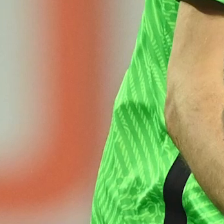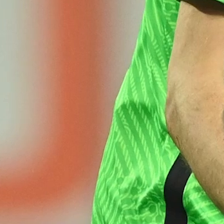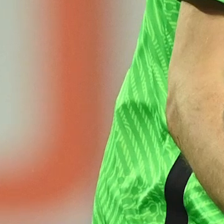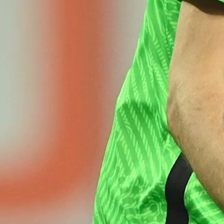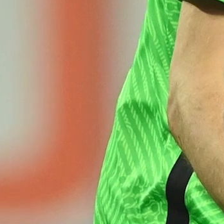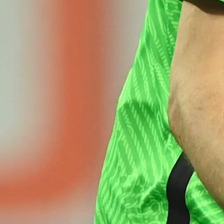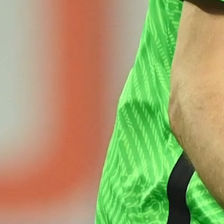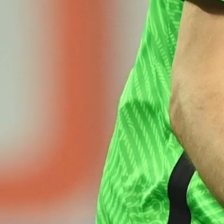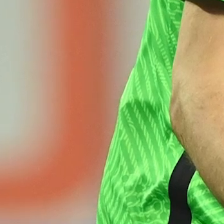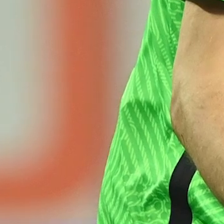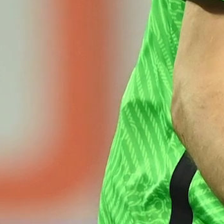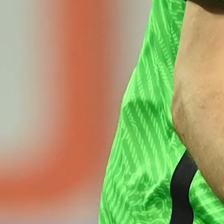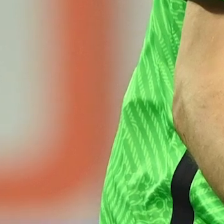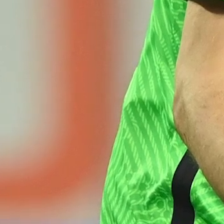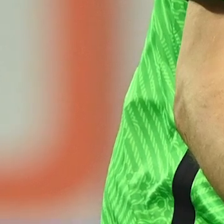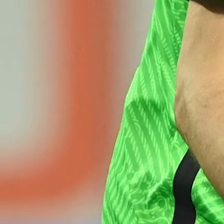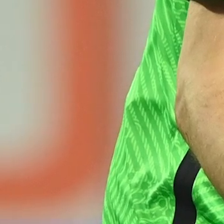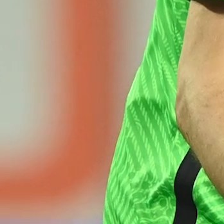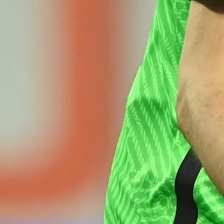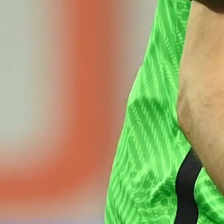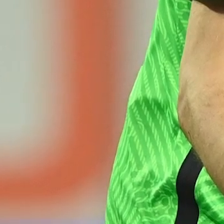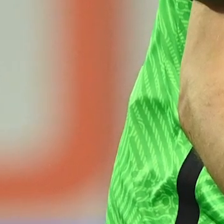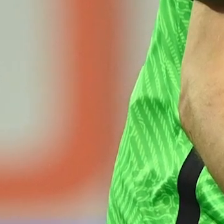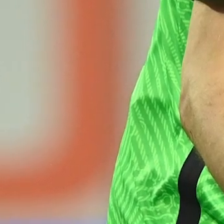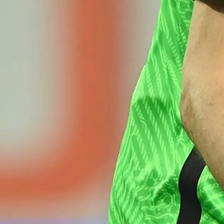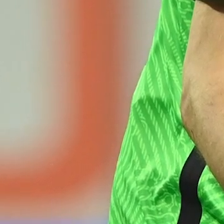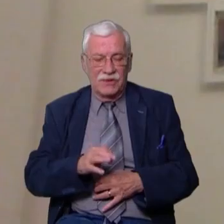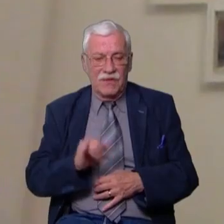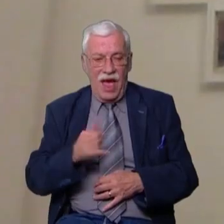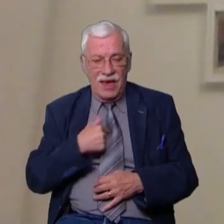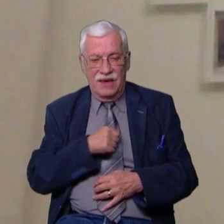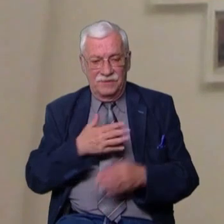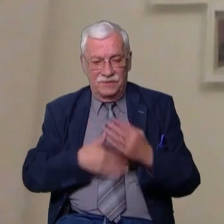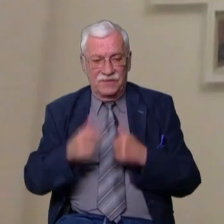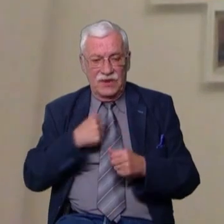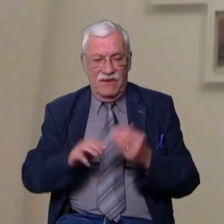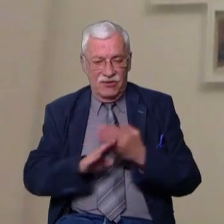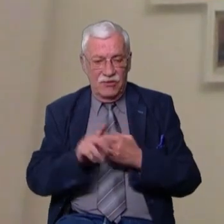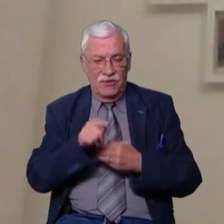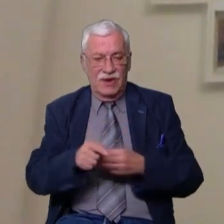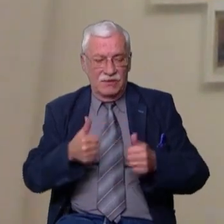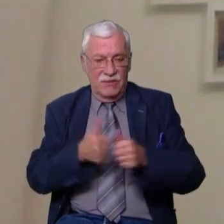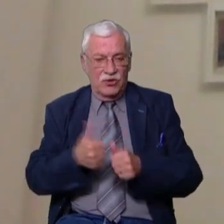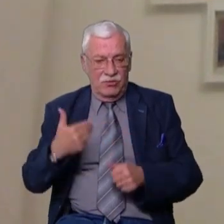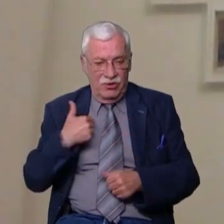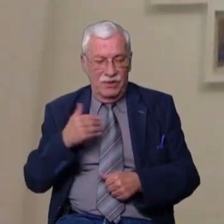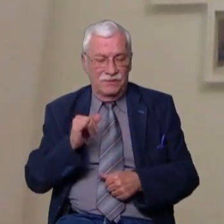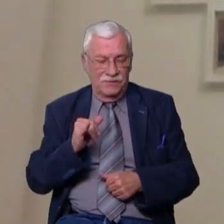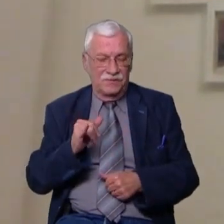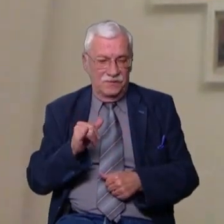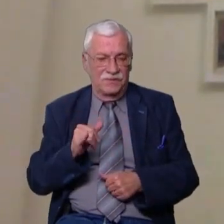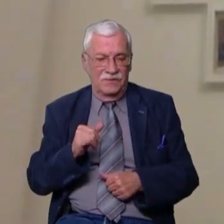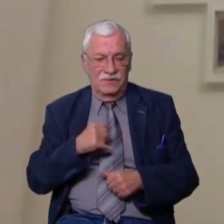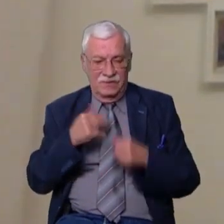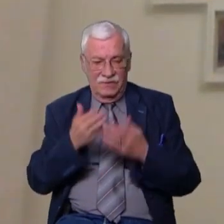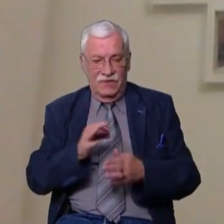ten rekord, grając cały sezon tak, jak grał. A ja się cieszę, że wystąpiłem w takim spotkaniu i dozowałem